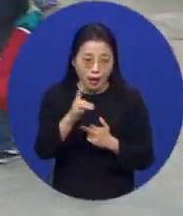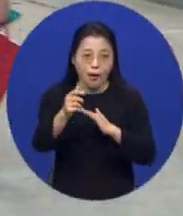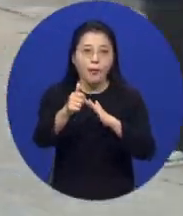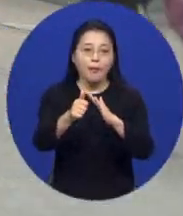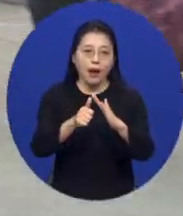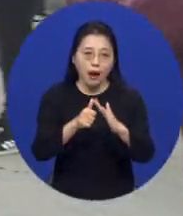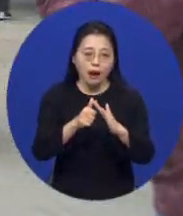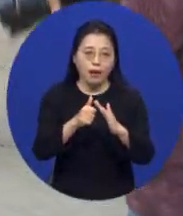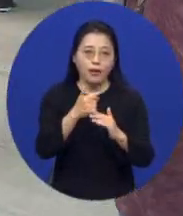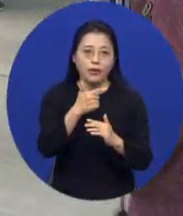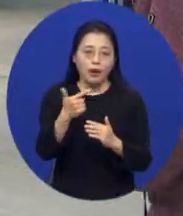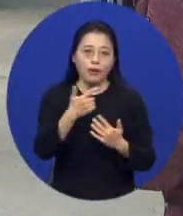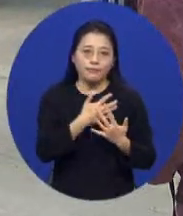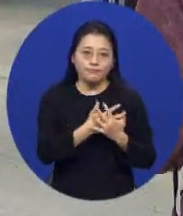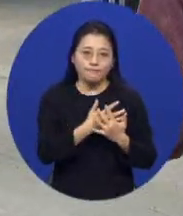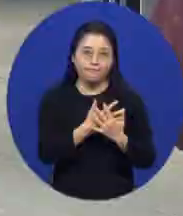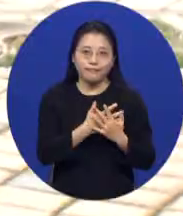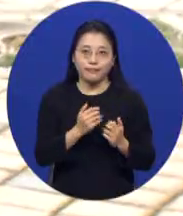못합니다